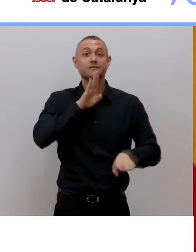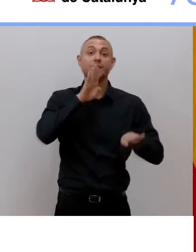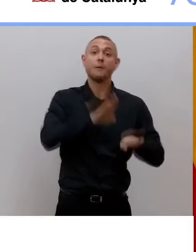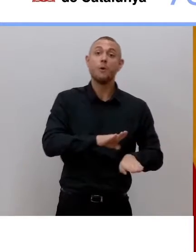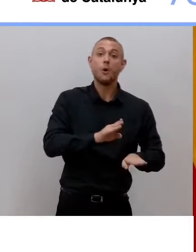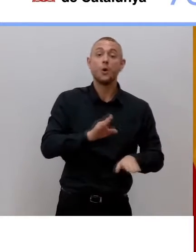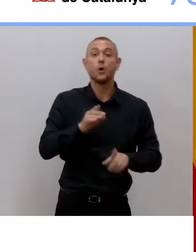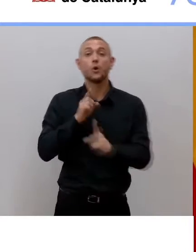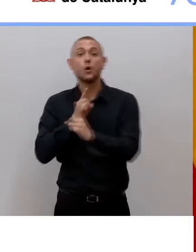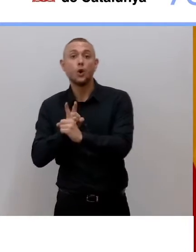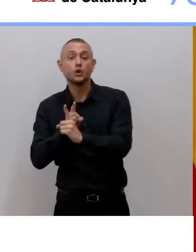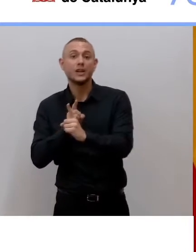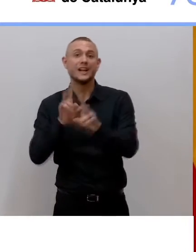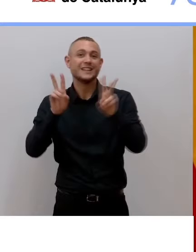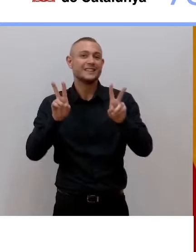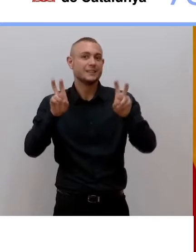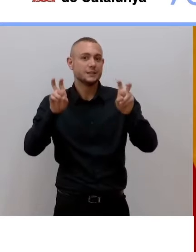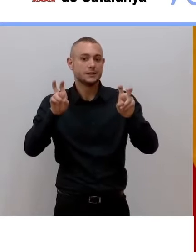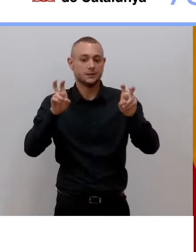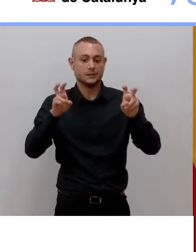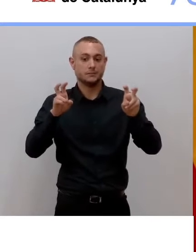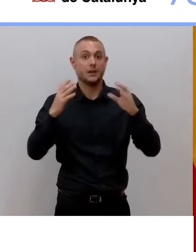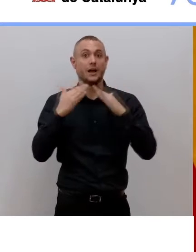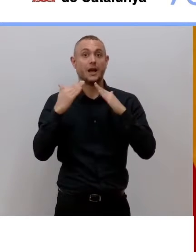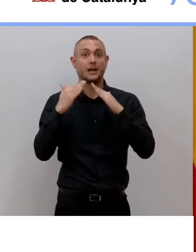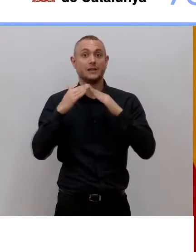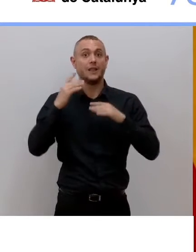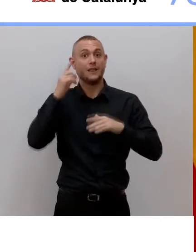contra d'escursar aquesta quarantena,